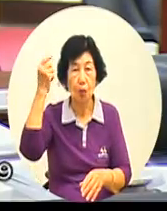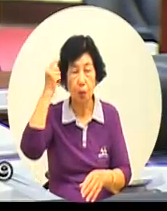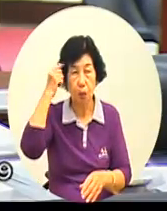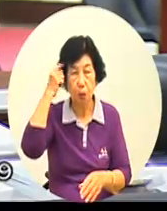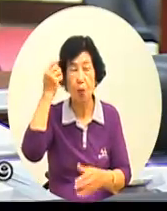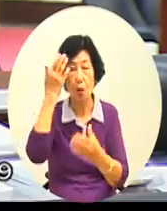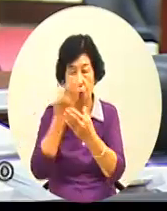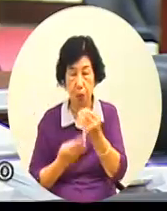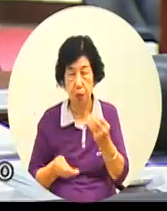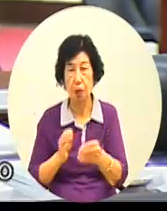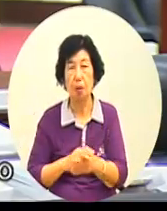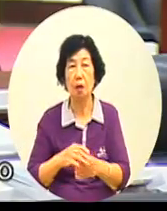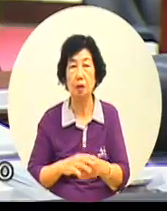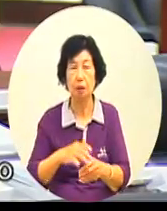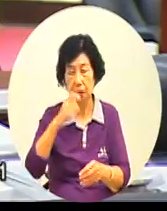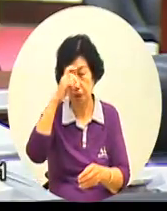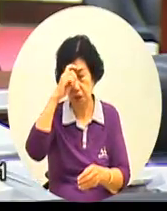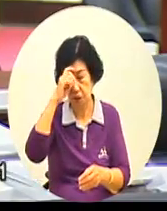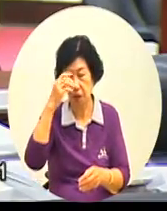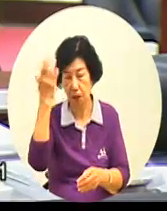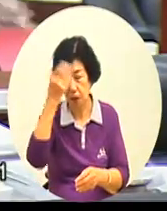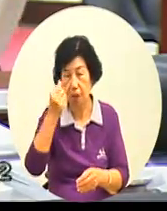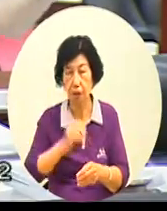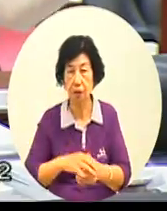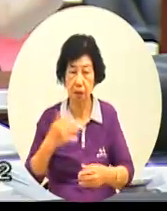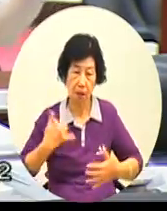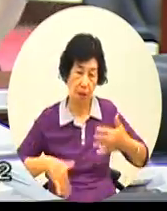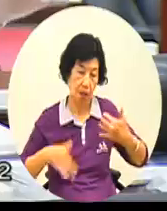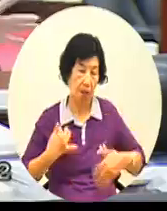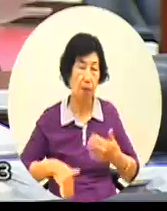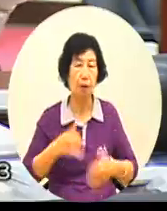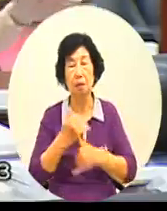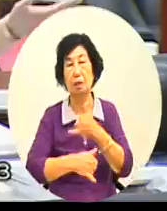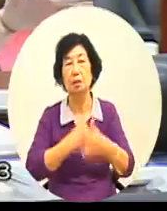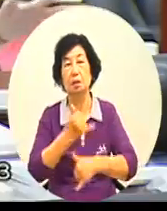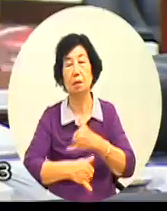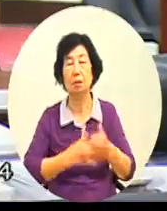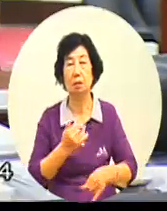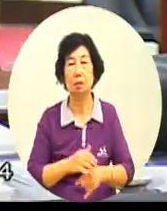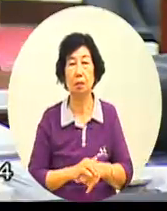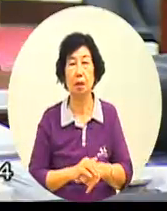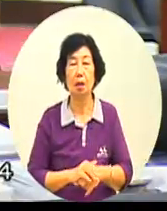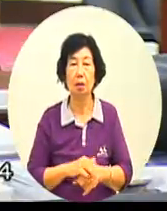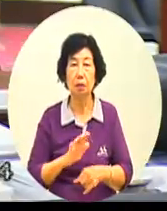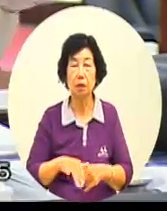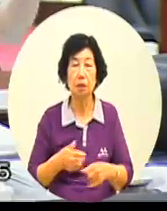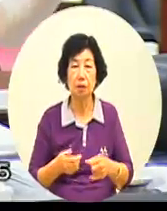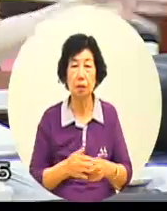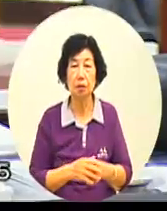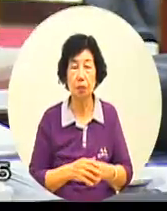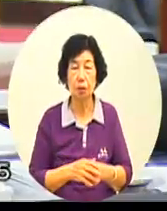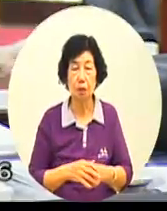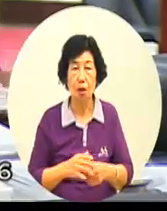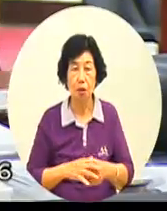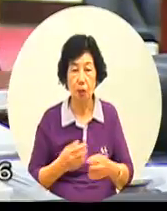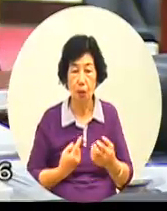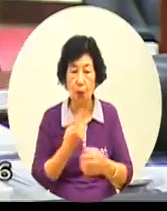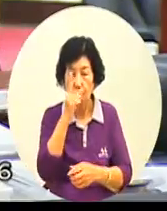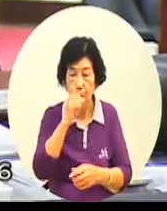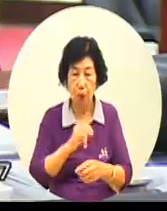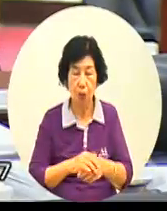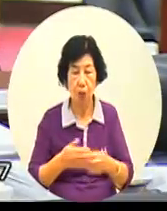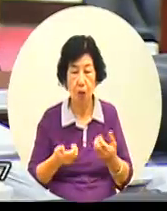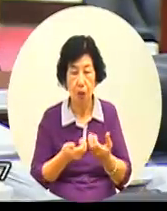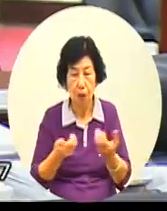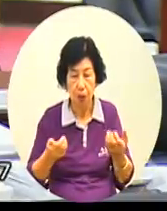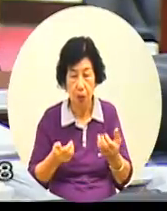活，这个也是其中一个区块。只是老人的部分他是不分单身或者是有家庭，对。那